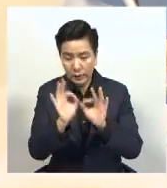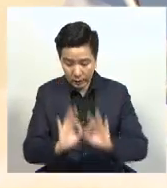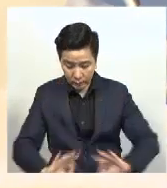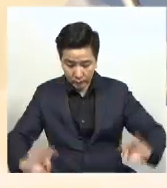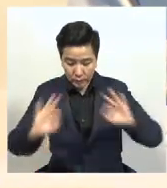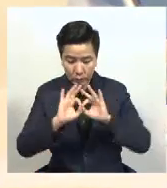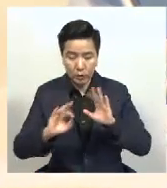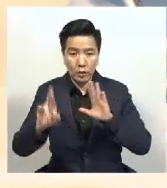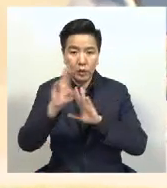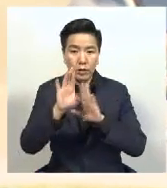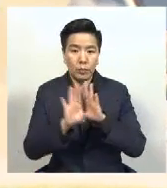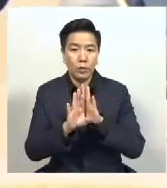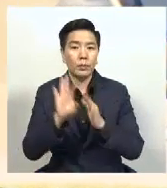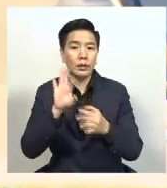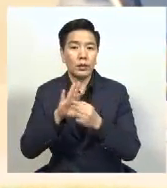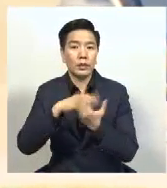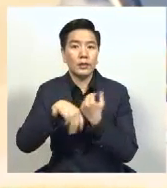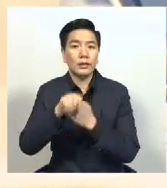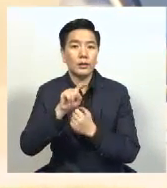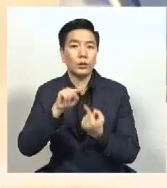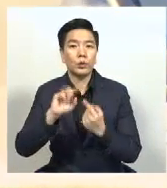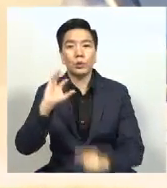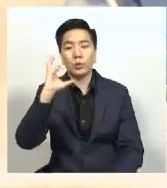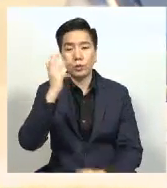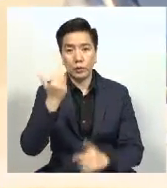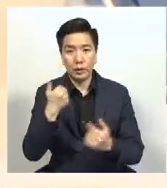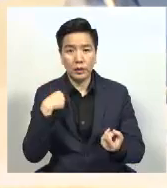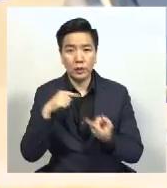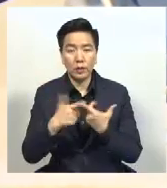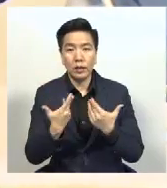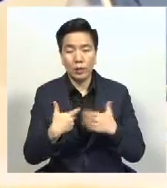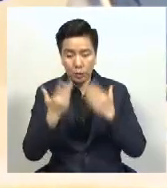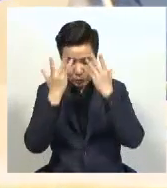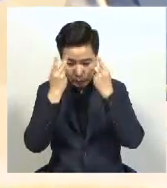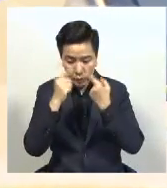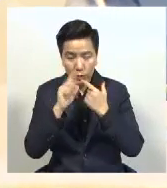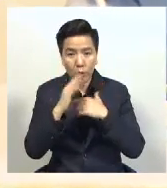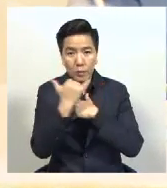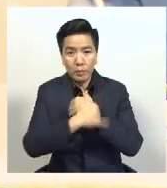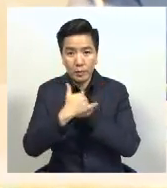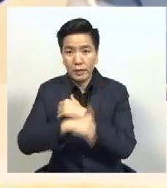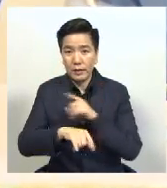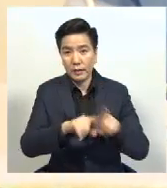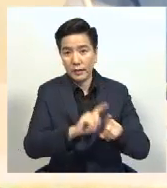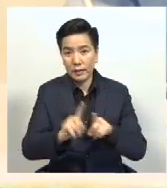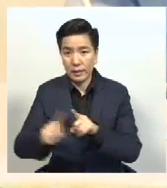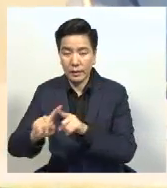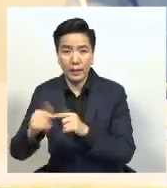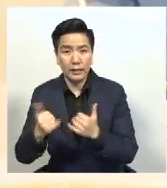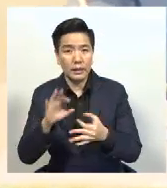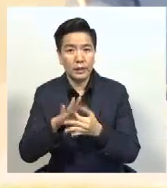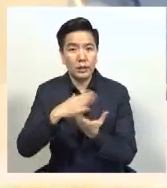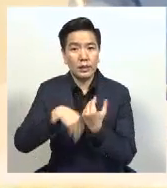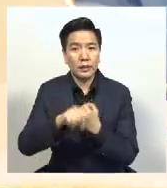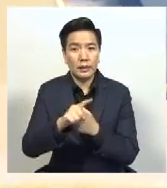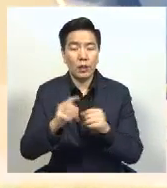ต่อระบบเศรษฐกิจของโลกท่ามกลางสถานการณ์ความตึงเครียดระหว่างประเทศมหาอำนาจและการชะลอตัวของ